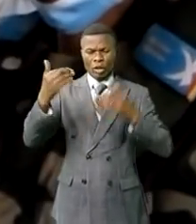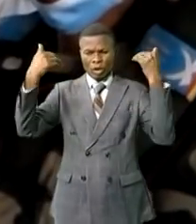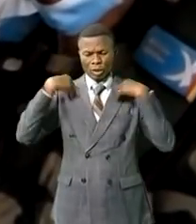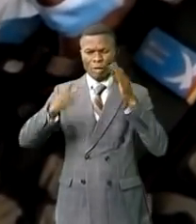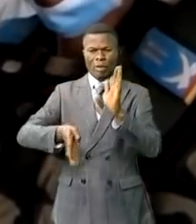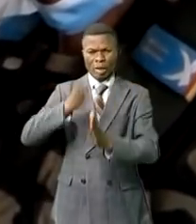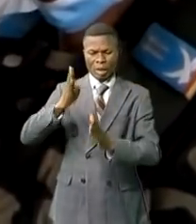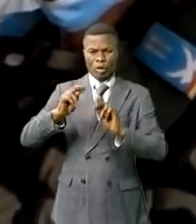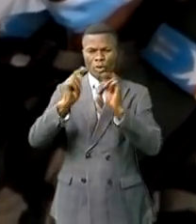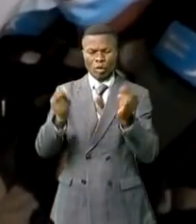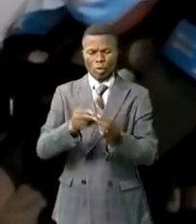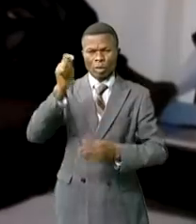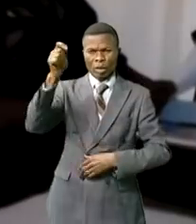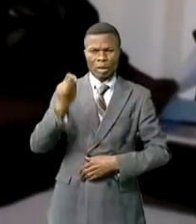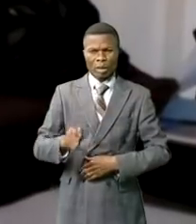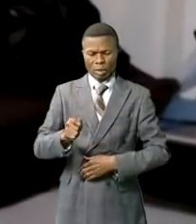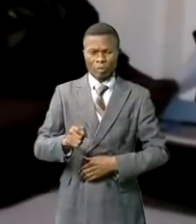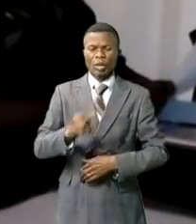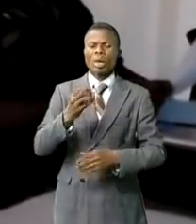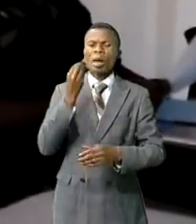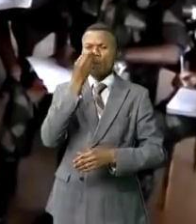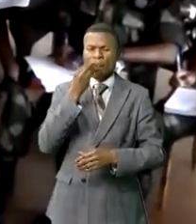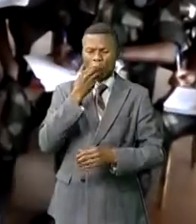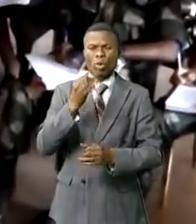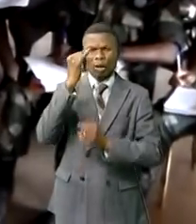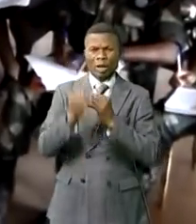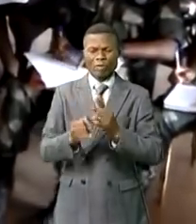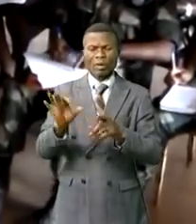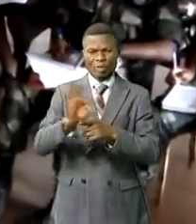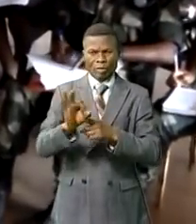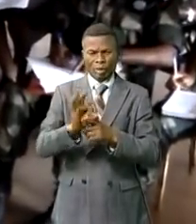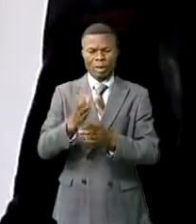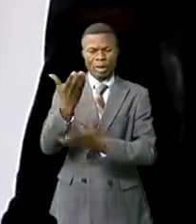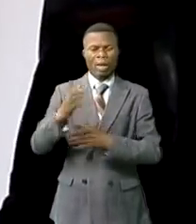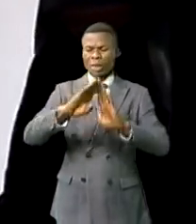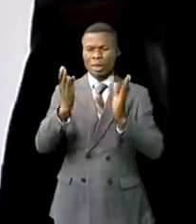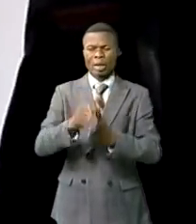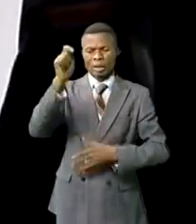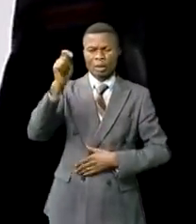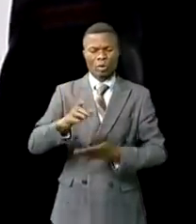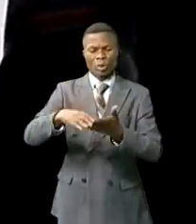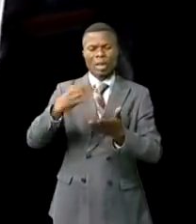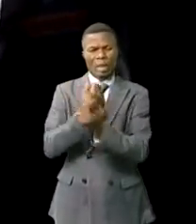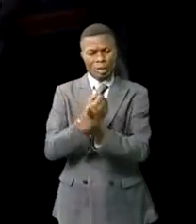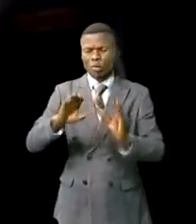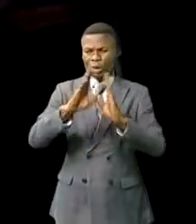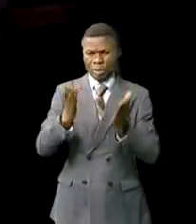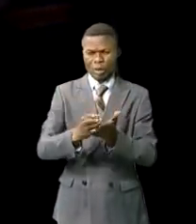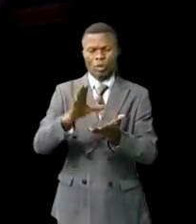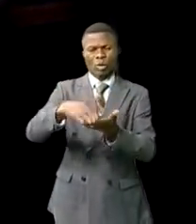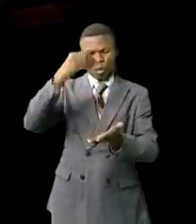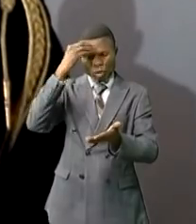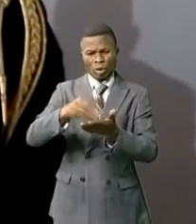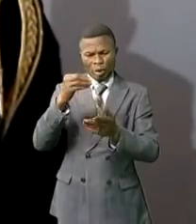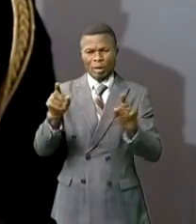14e région militaire, a, dans ce monde de clôture, invité les participants à mettre en pratique tout ce qu'ils ont appris par les comportements conformes